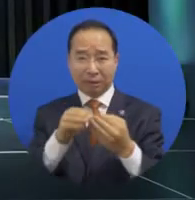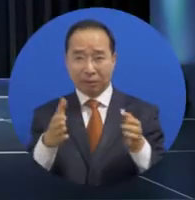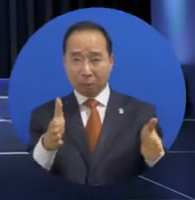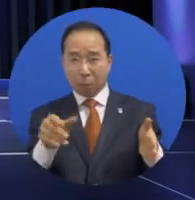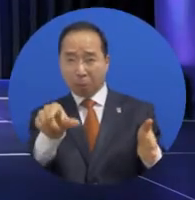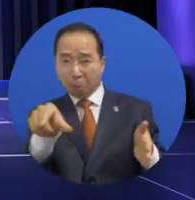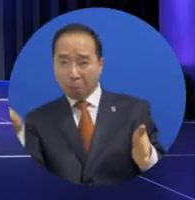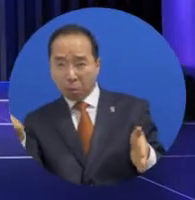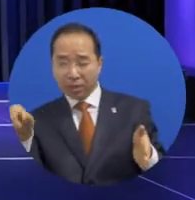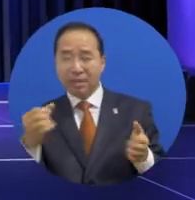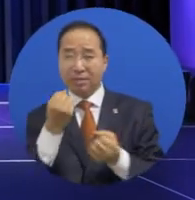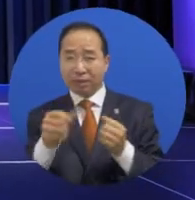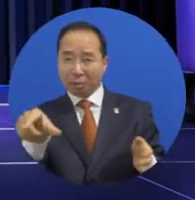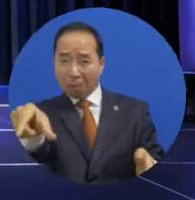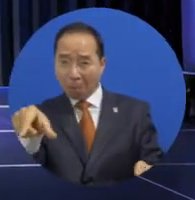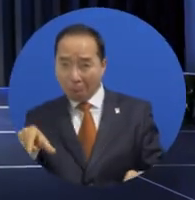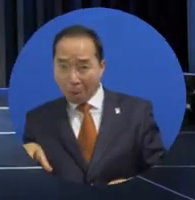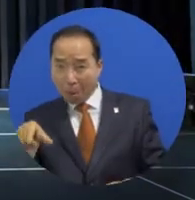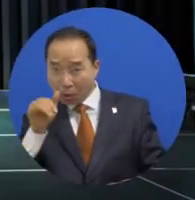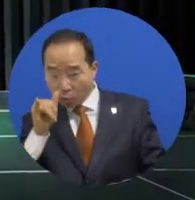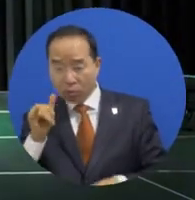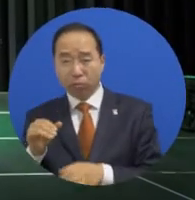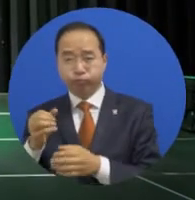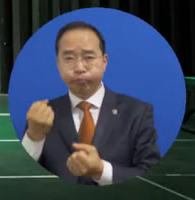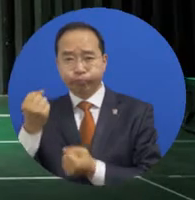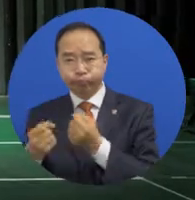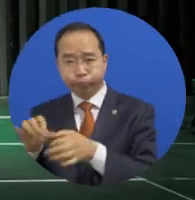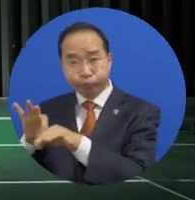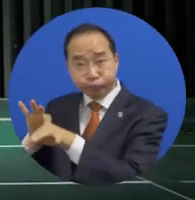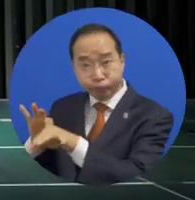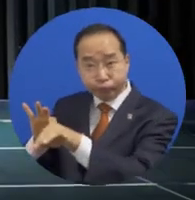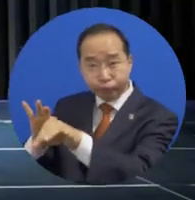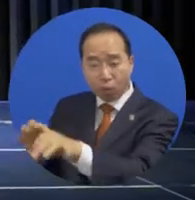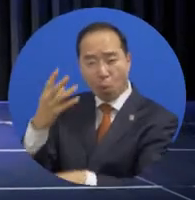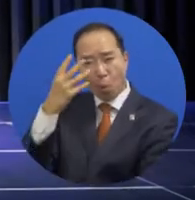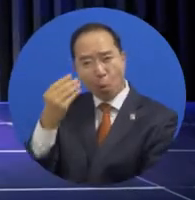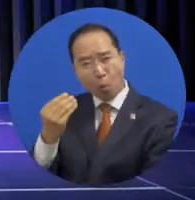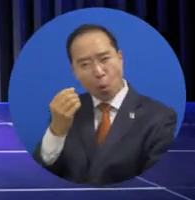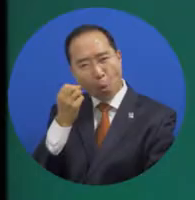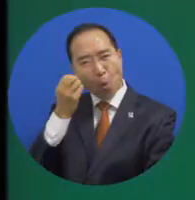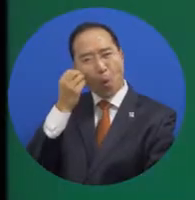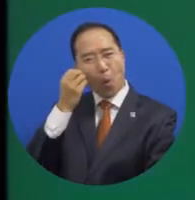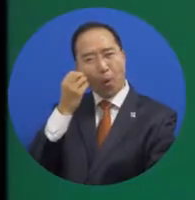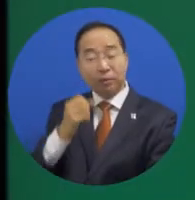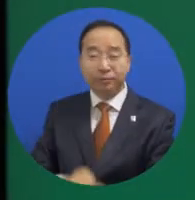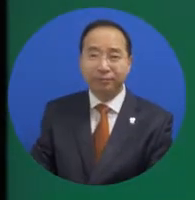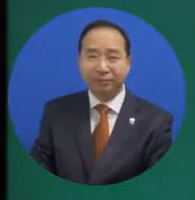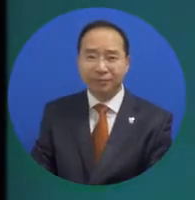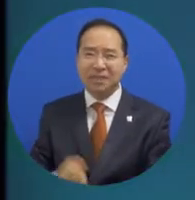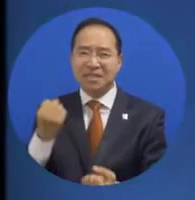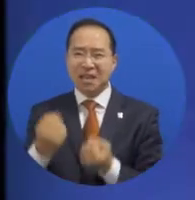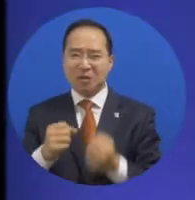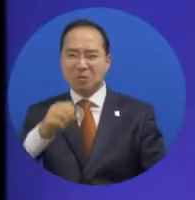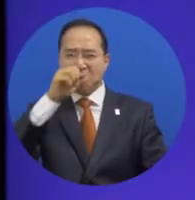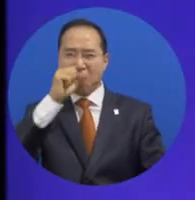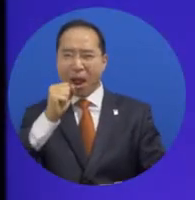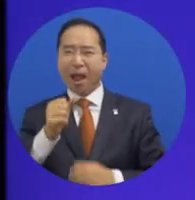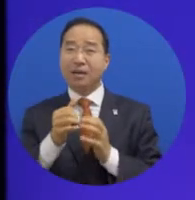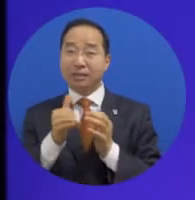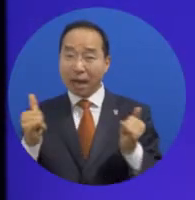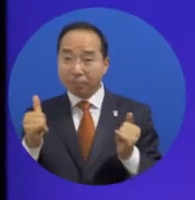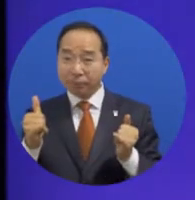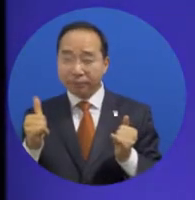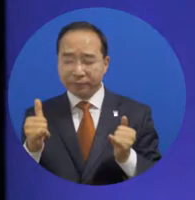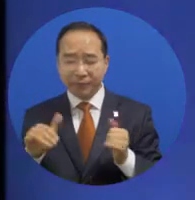그 길 위로 페달을 밟는 사람들을 보면 어쩐지 좀 이국적으로 느껴지기도 하는데요. 자전거 예찬론자들은 세상이